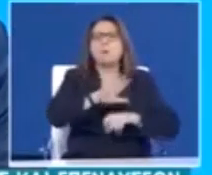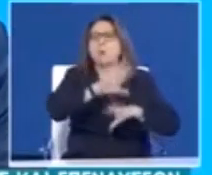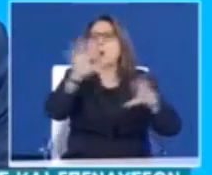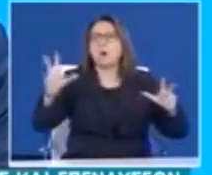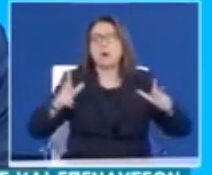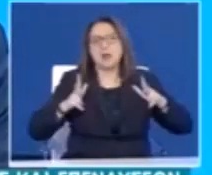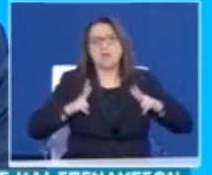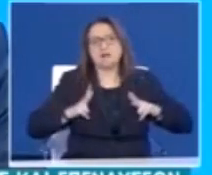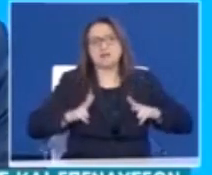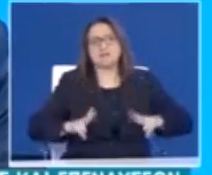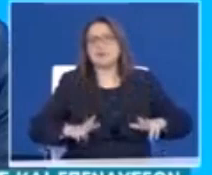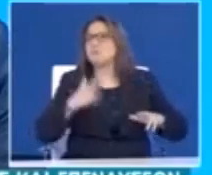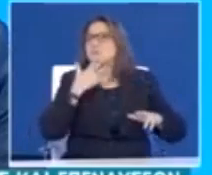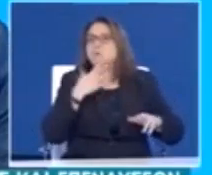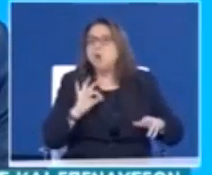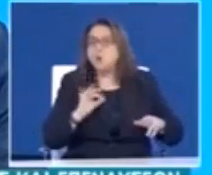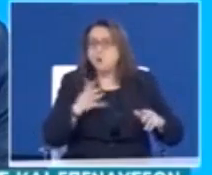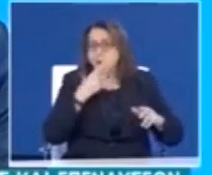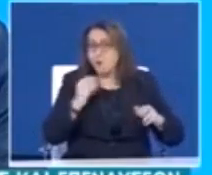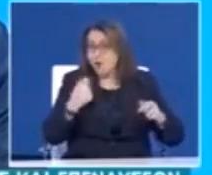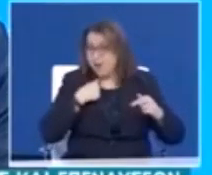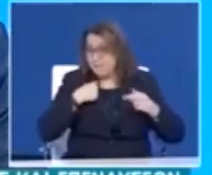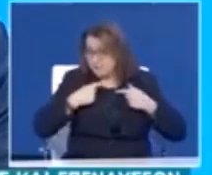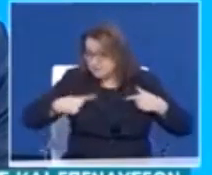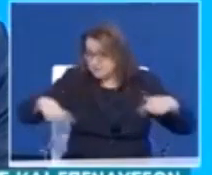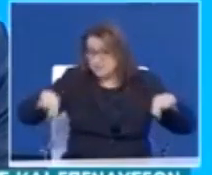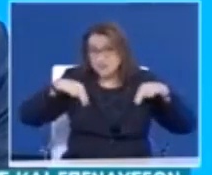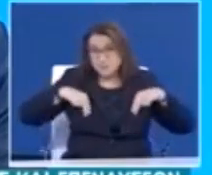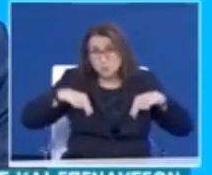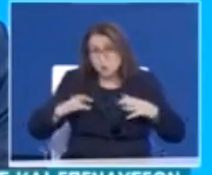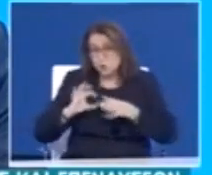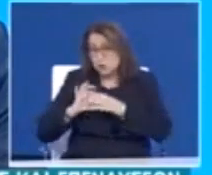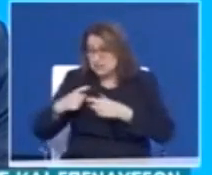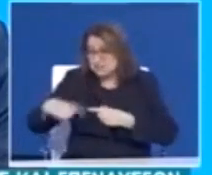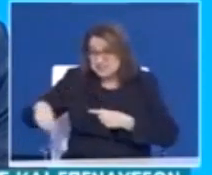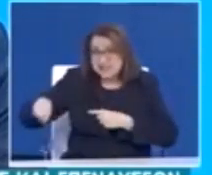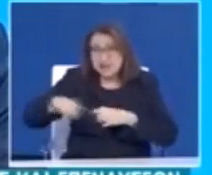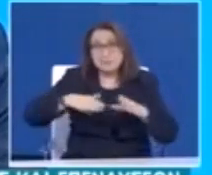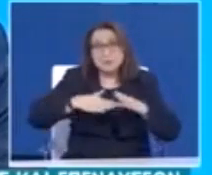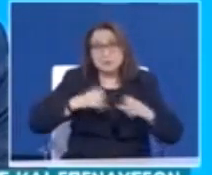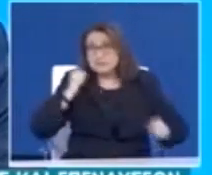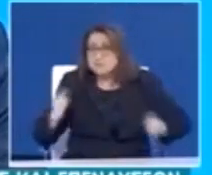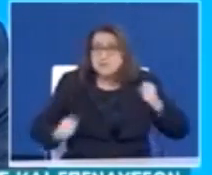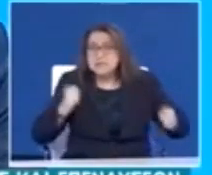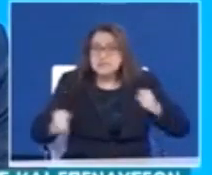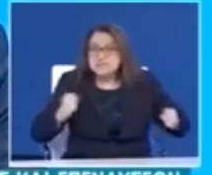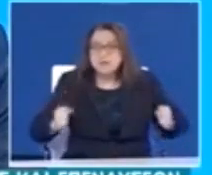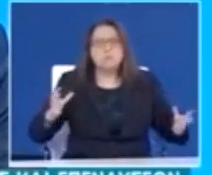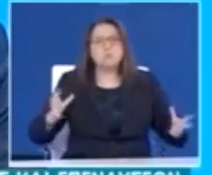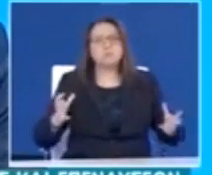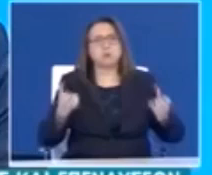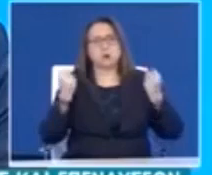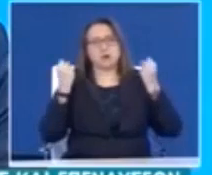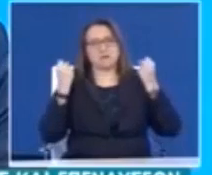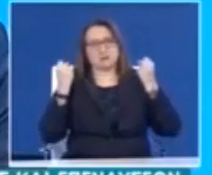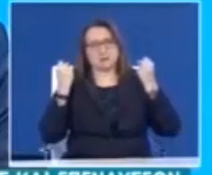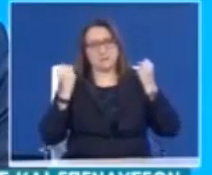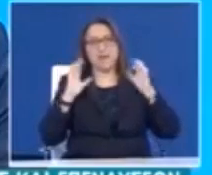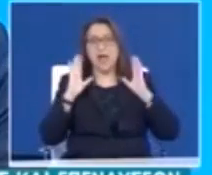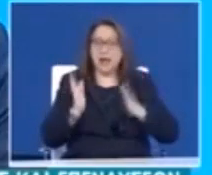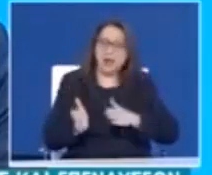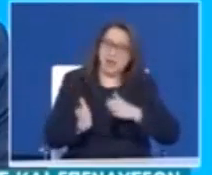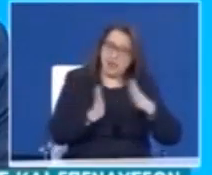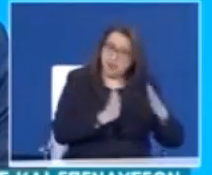ταχύτητα. Όμως, πέραν του ελέγχου της εσωτερικής αγοράς, της συγκρατήσεως αυξήσεως των τιμών και της ομαλής επάρκειας των